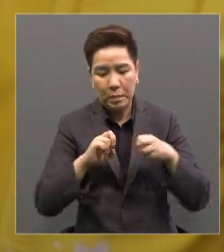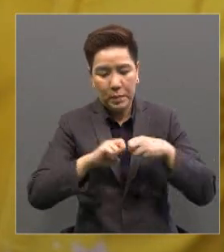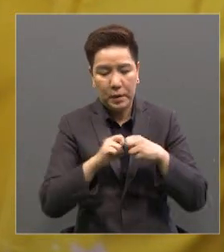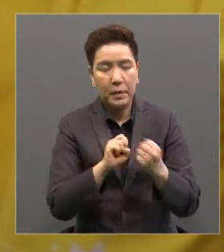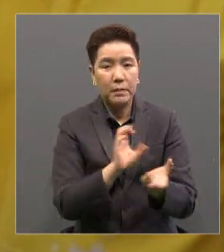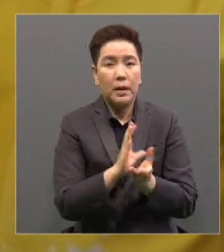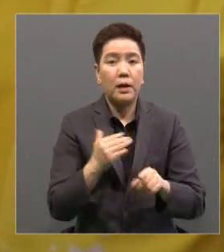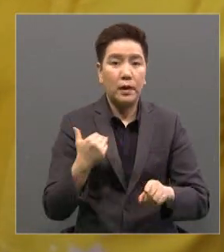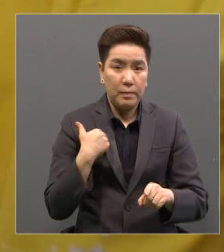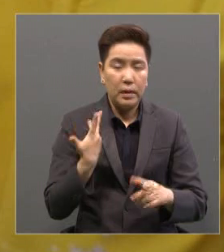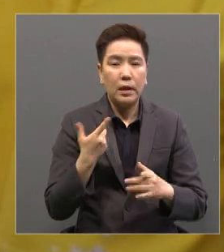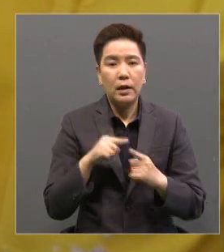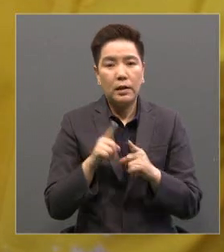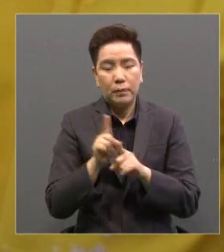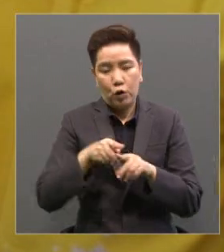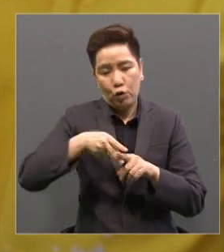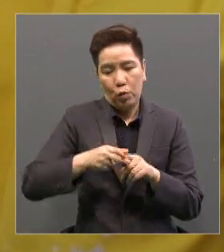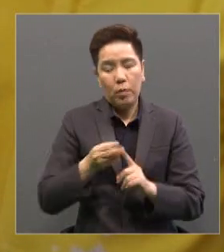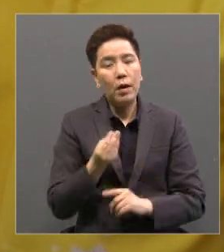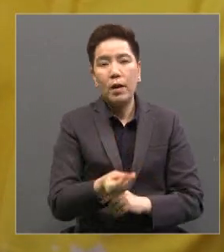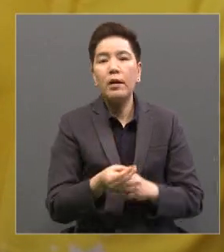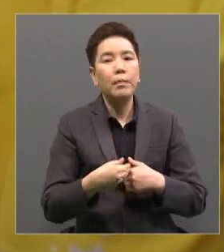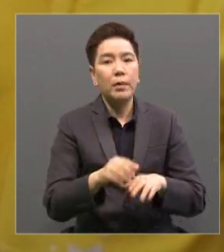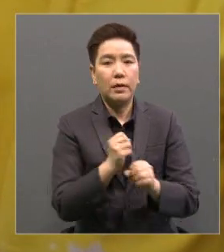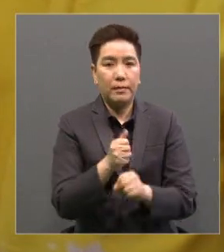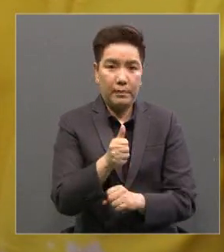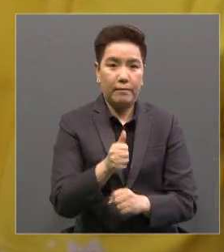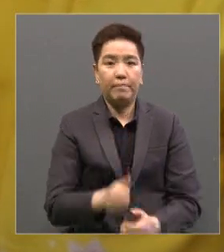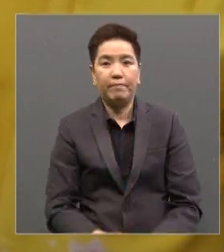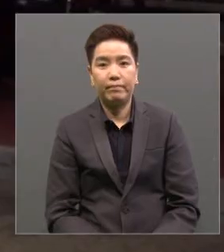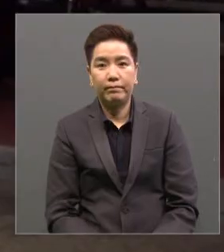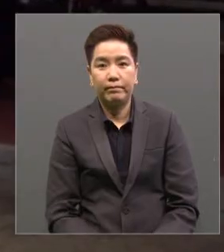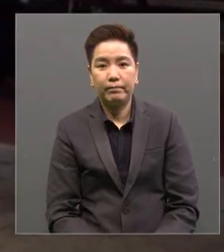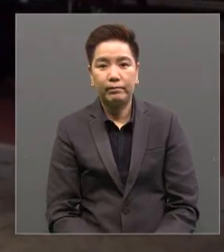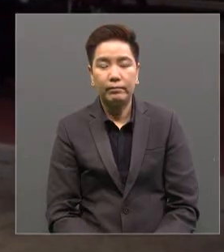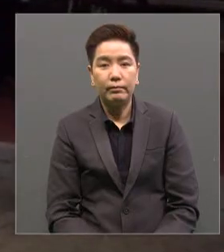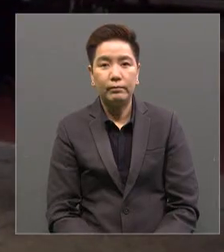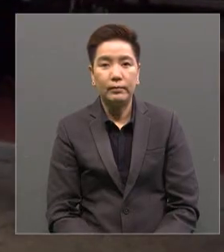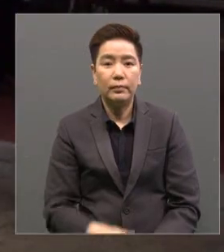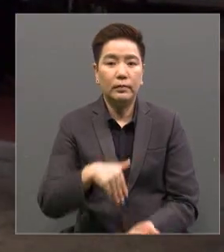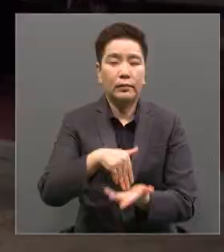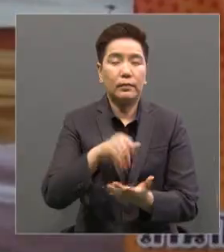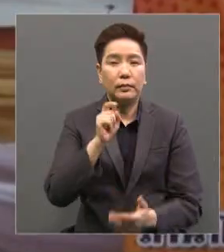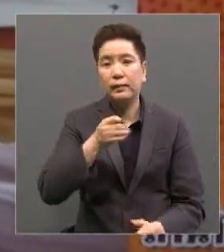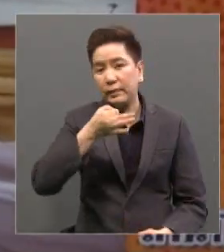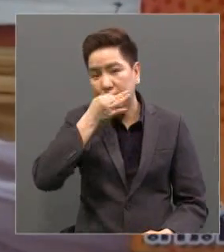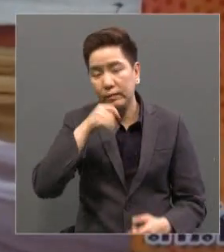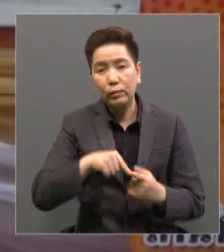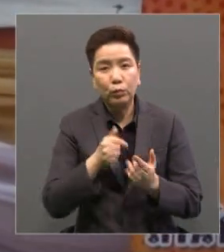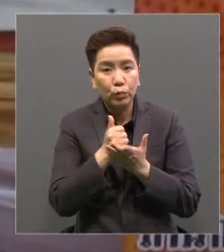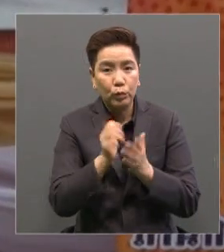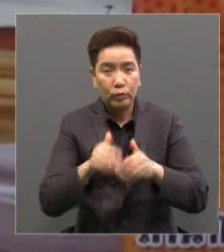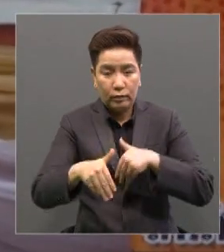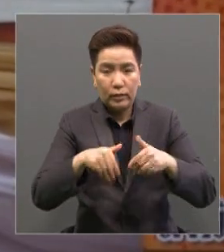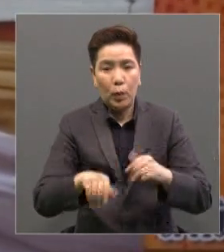เนี่ยก็สามารถที่จะซ่อมแซมให้ได้สำหรับศูนย์อาชีวะช่วยเหลือประชาชนนะครับเป็น